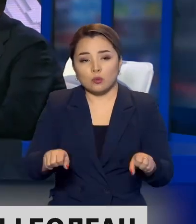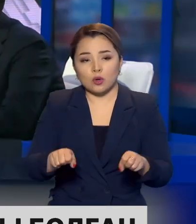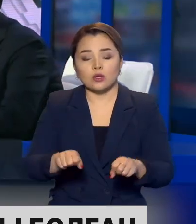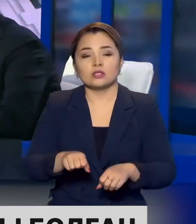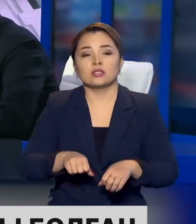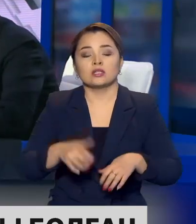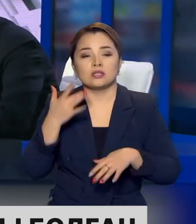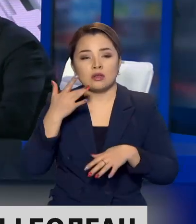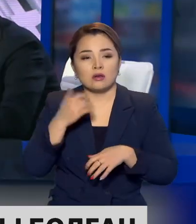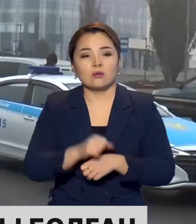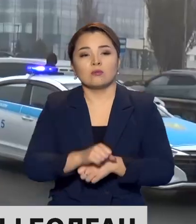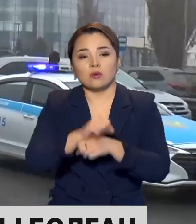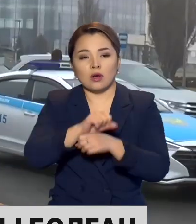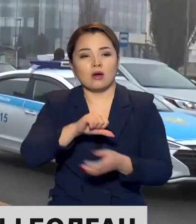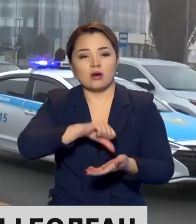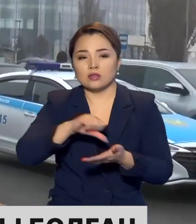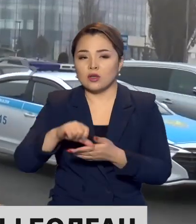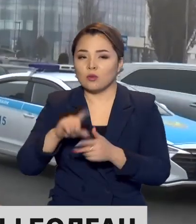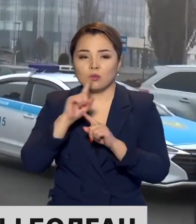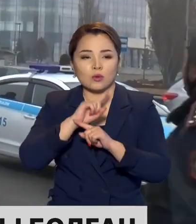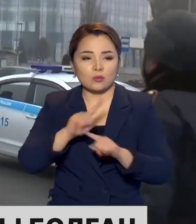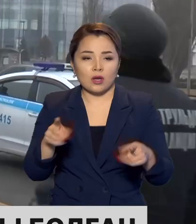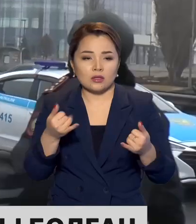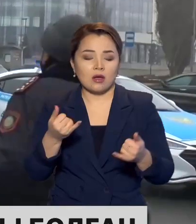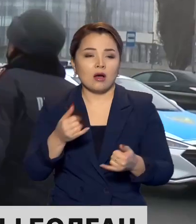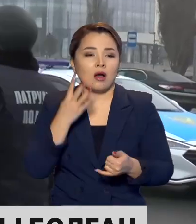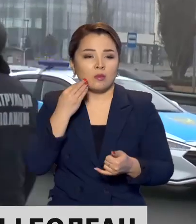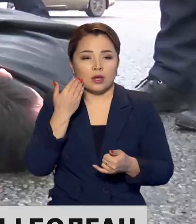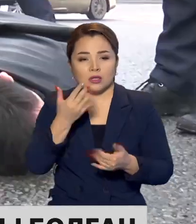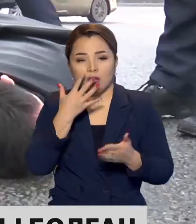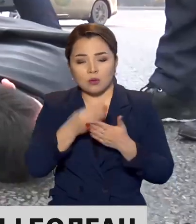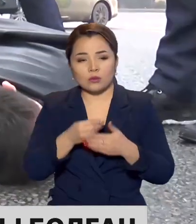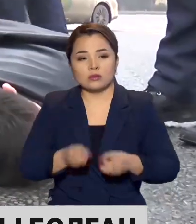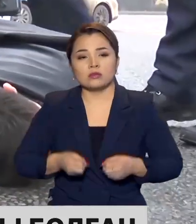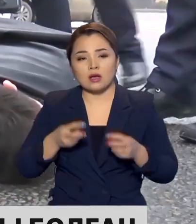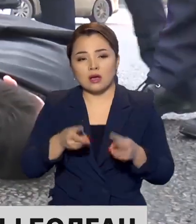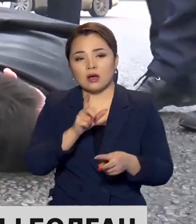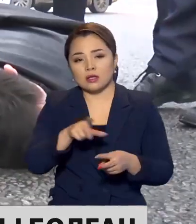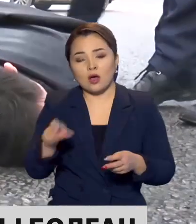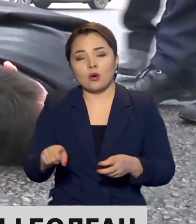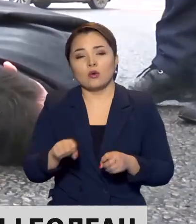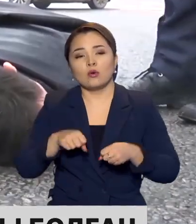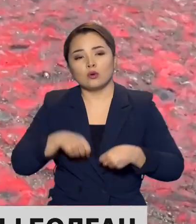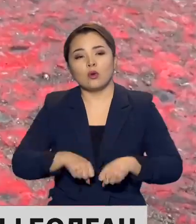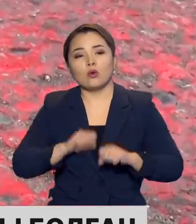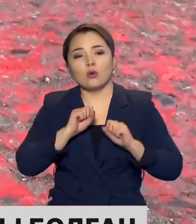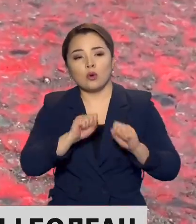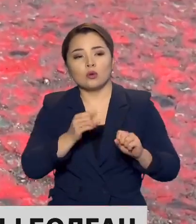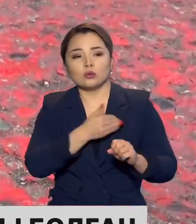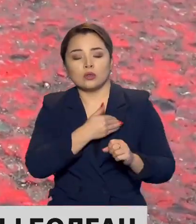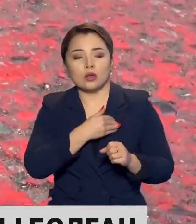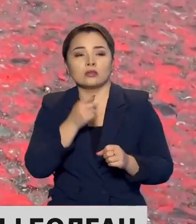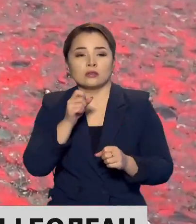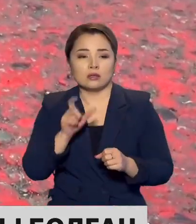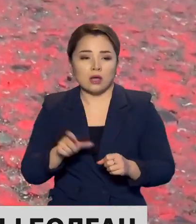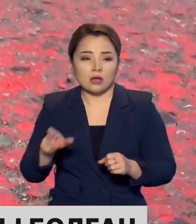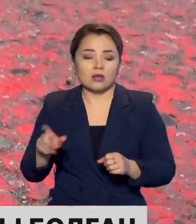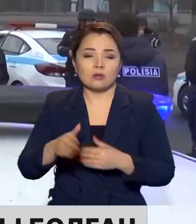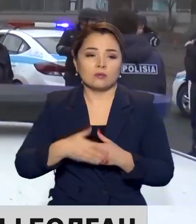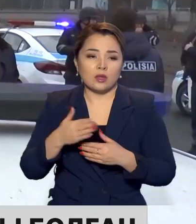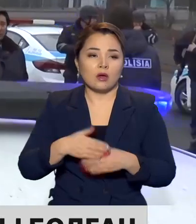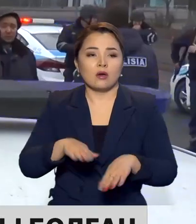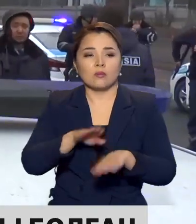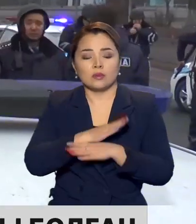шеруге қатысушылар жасамайды. Тек Алматының өзін лаңкестерден қорғау үшін құқық қорғау органдарының қанша сарбазы жұмылдырылды. Оның нешеуі жазықсыз қаза